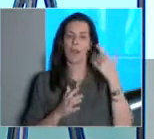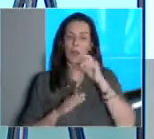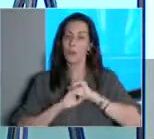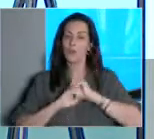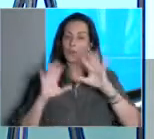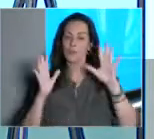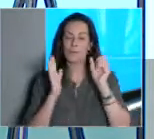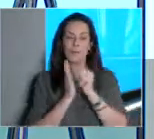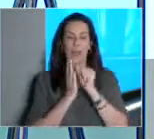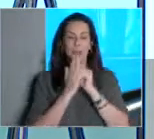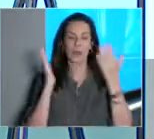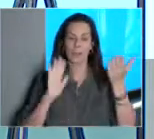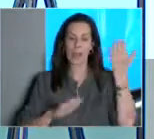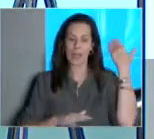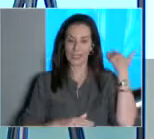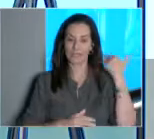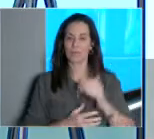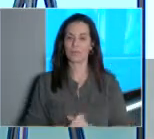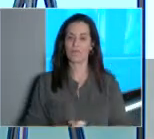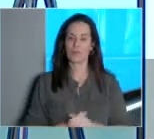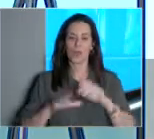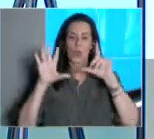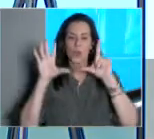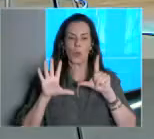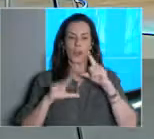דפי וכותרות ידיעות אחרונות ביולי